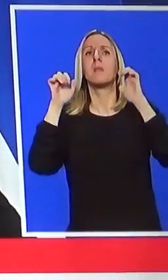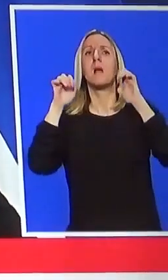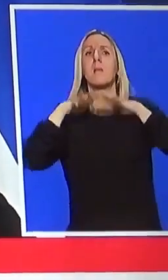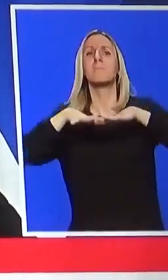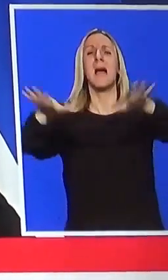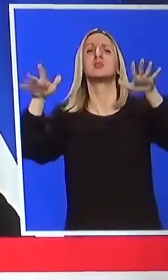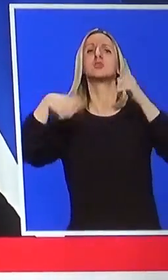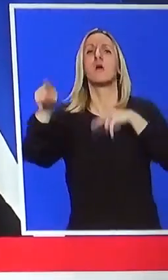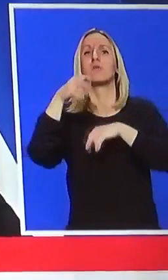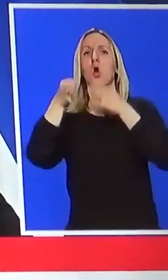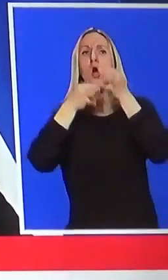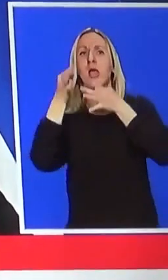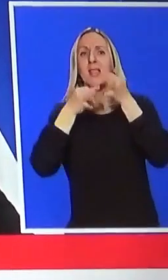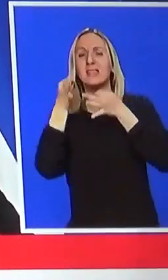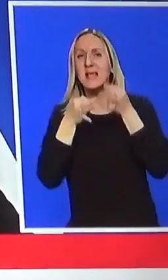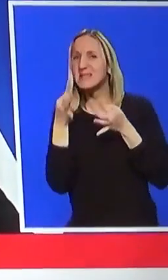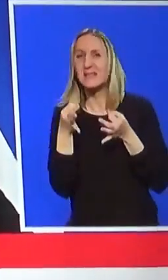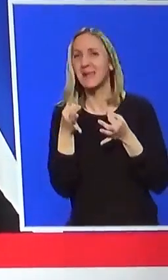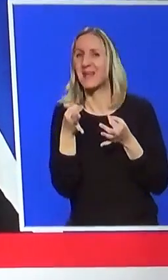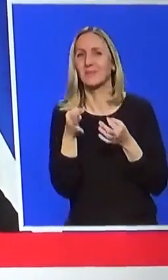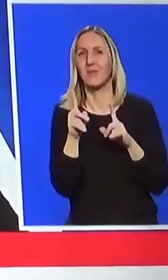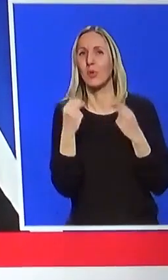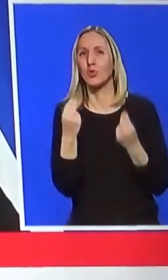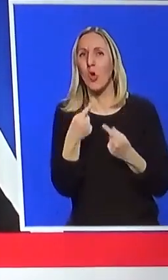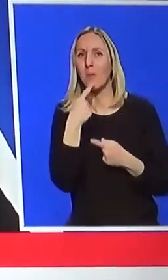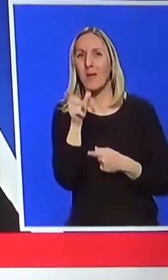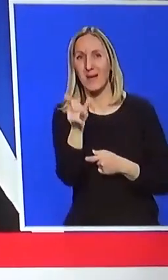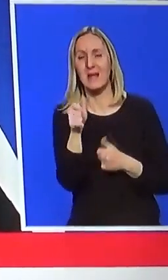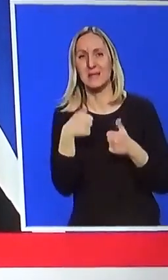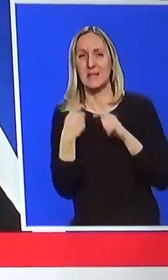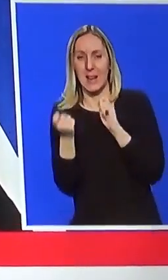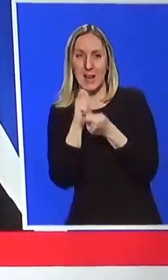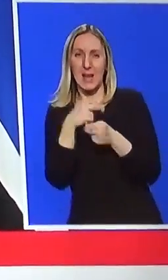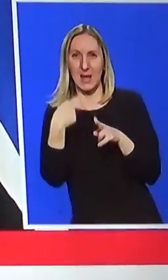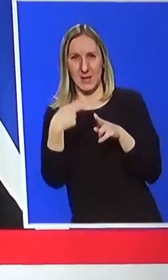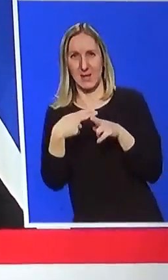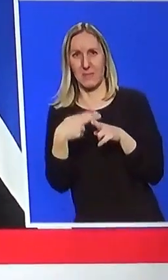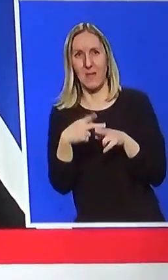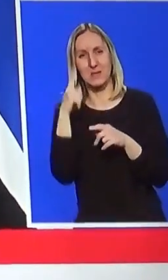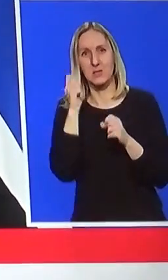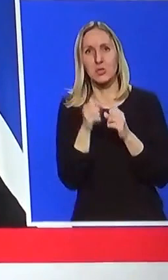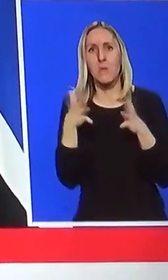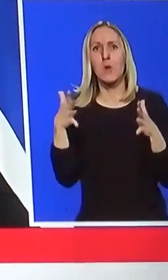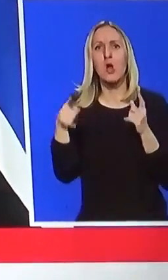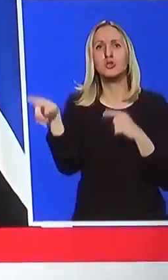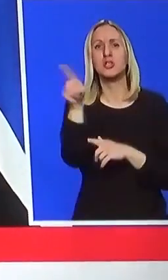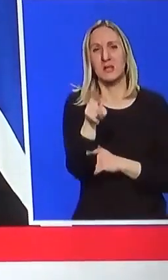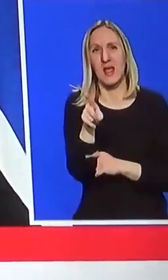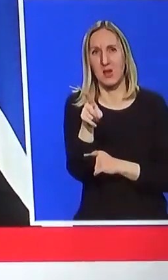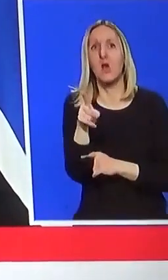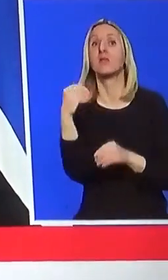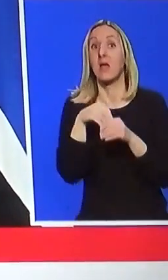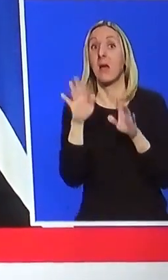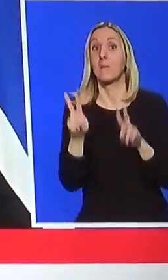bio najsrećniji stručno izražen, ja sam ga sada nazvala proširene indikacije, da